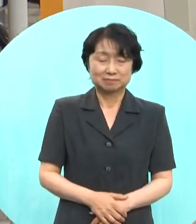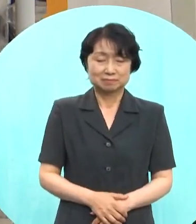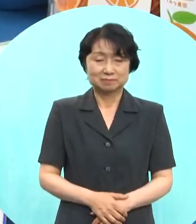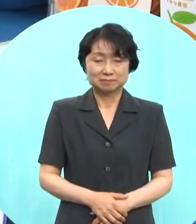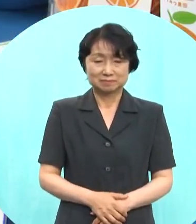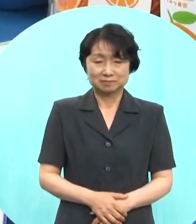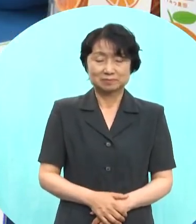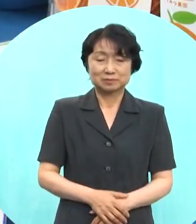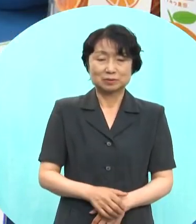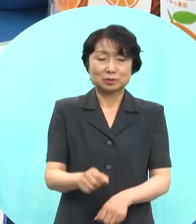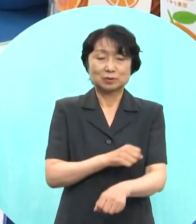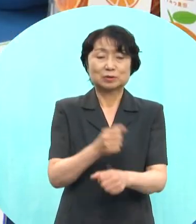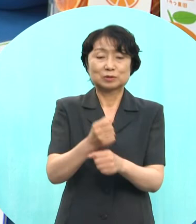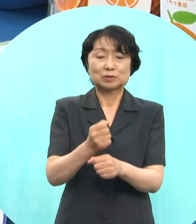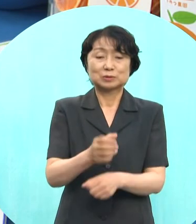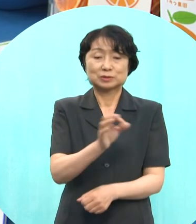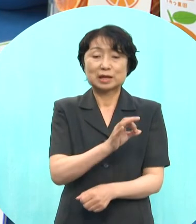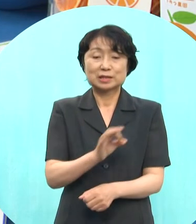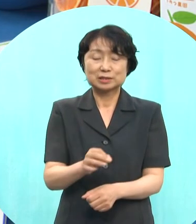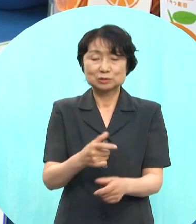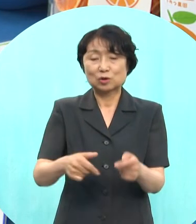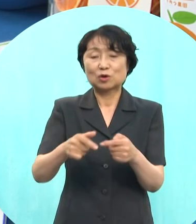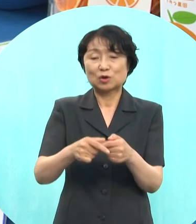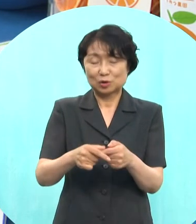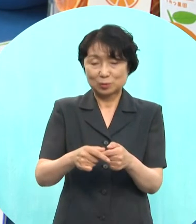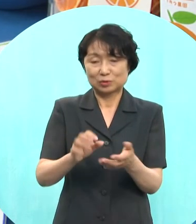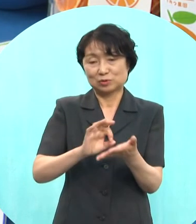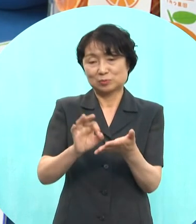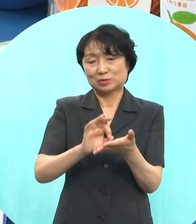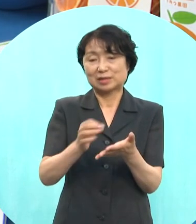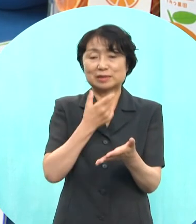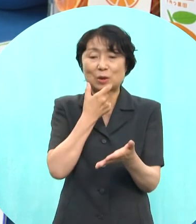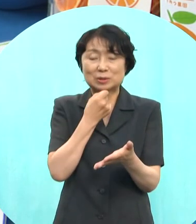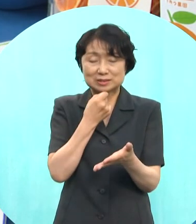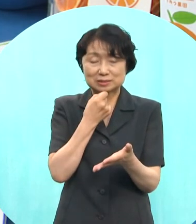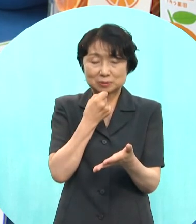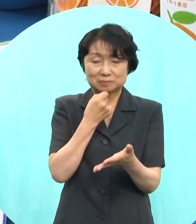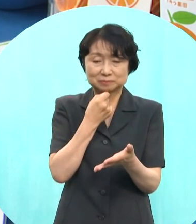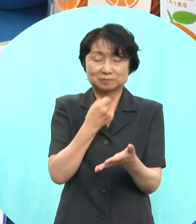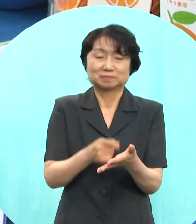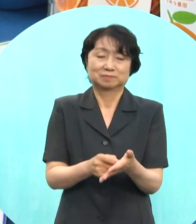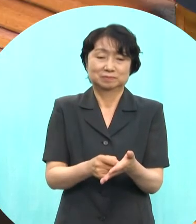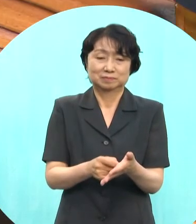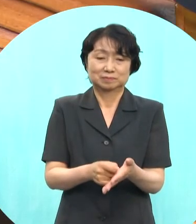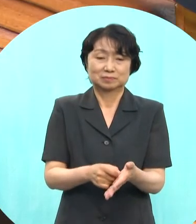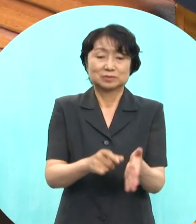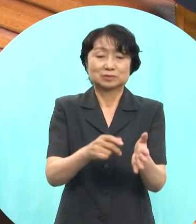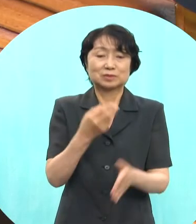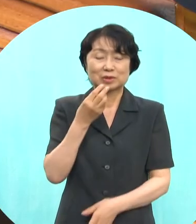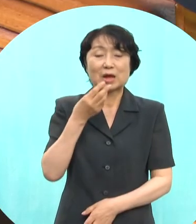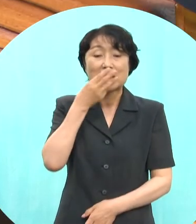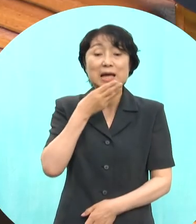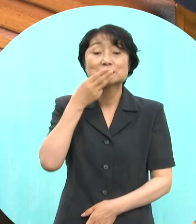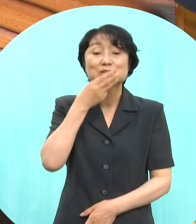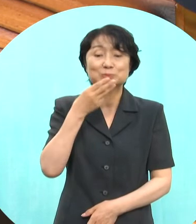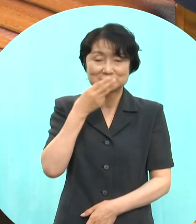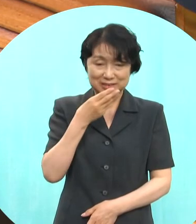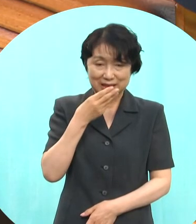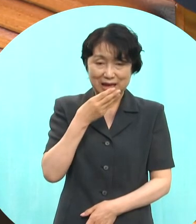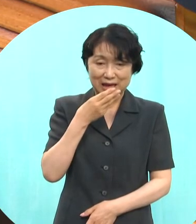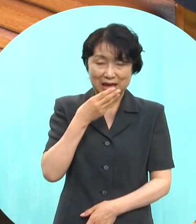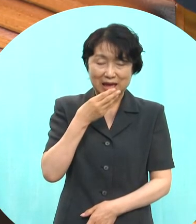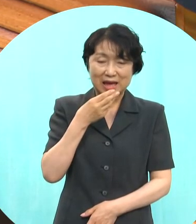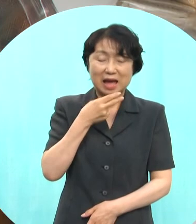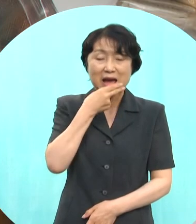どっちがいい。 地元の特産品をもっと身近に感じてほしいと時津養蜂園の蜂蜜